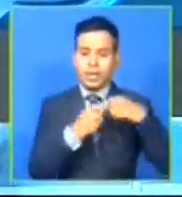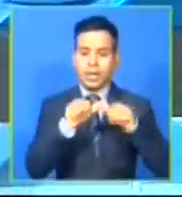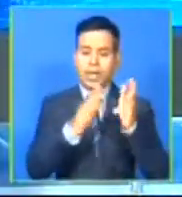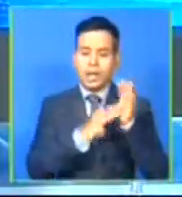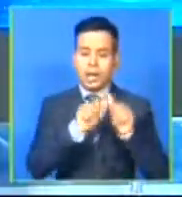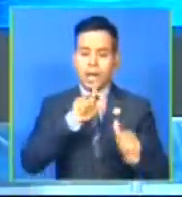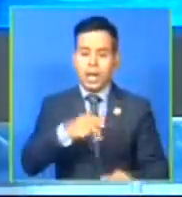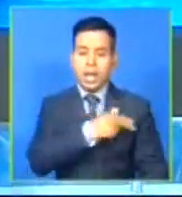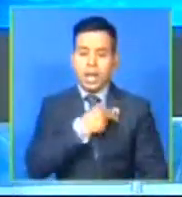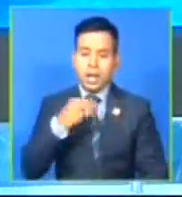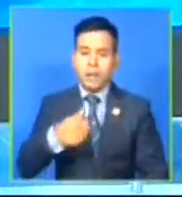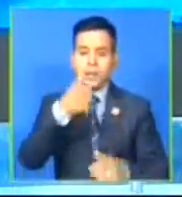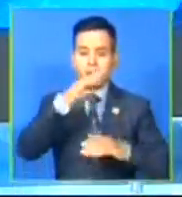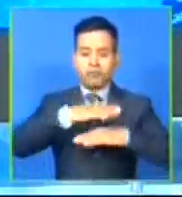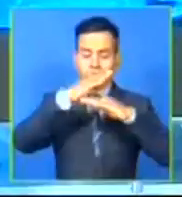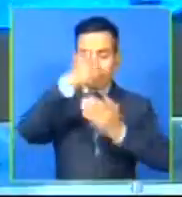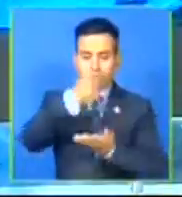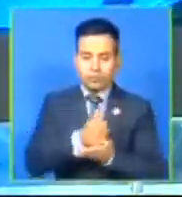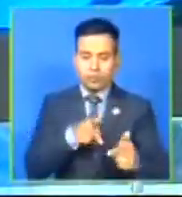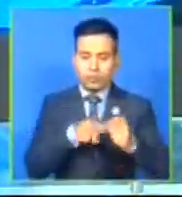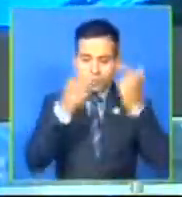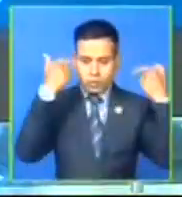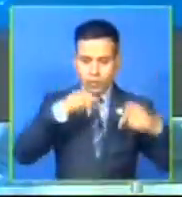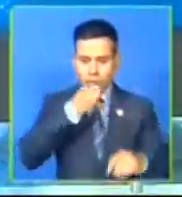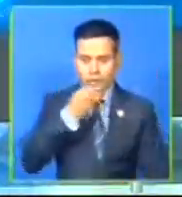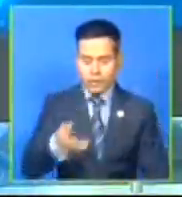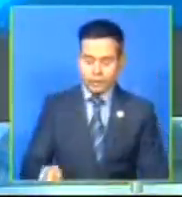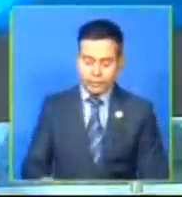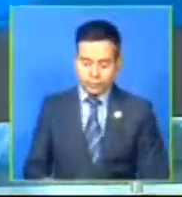শেষে এক সমাবেশে একথা বলেন। অর্থ পরিকল্পনা